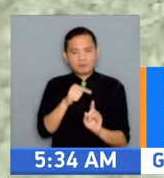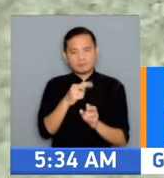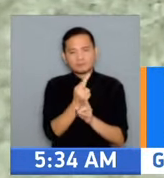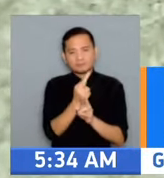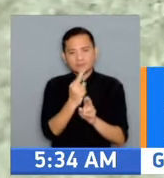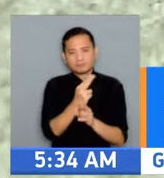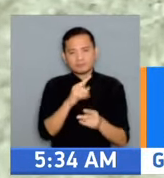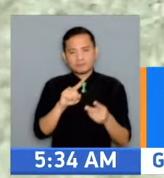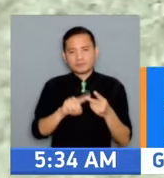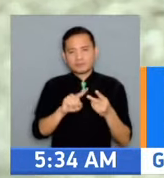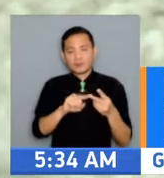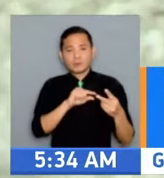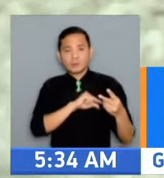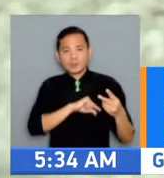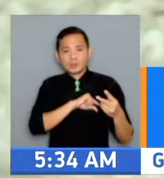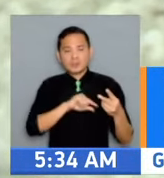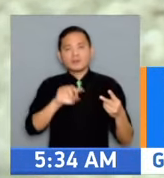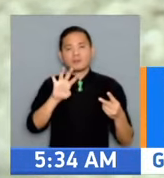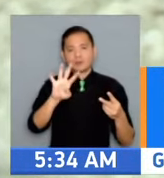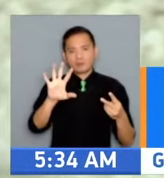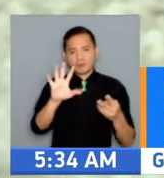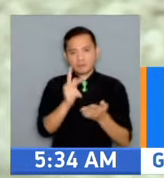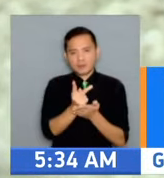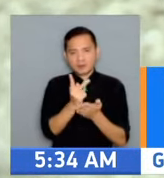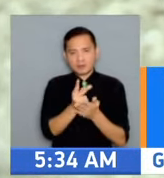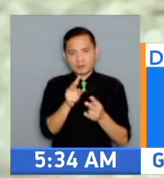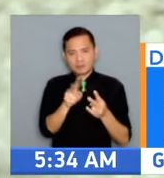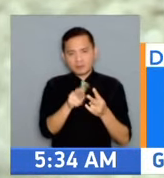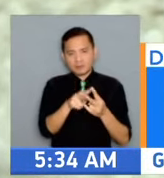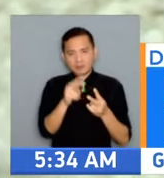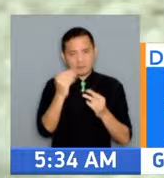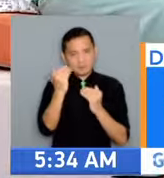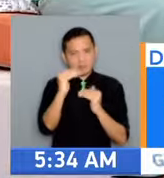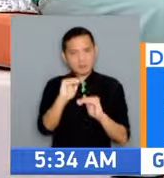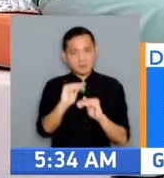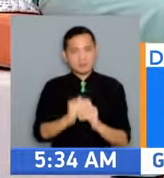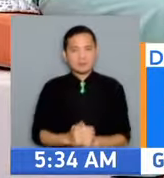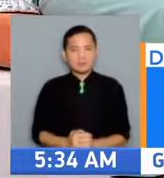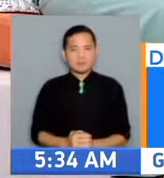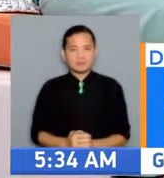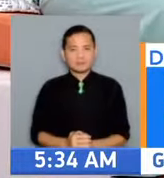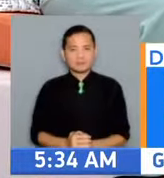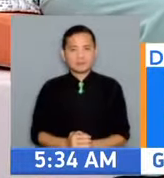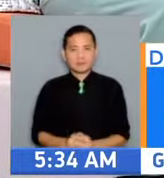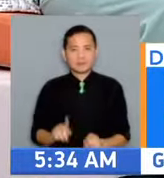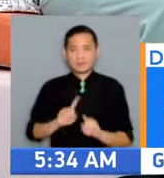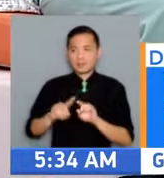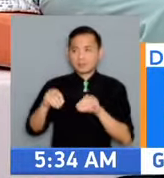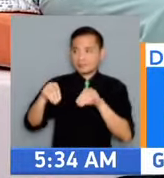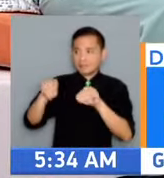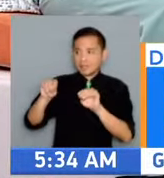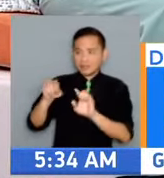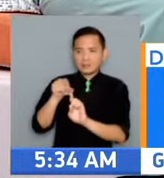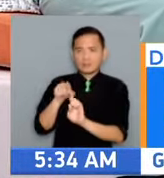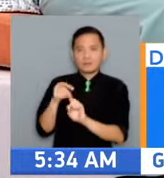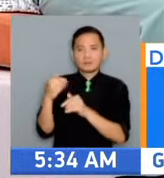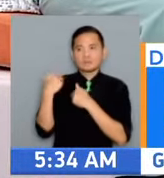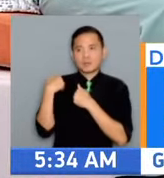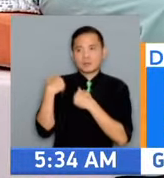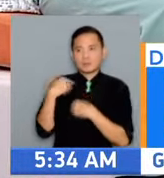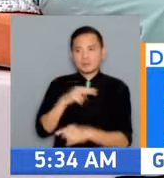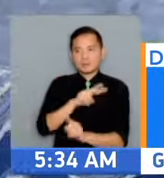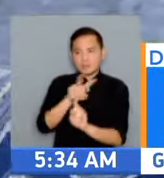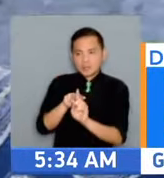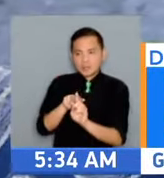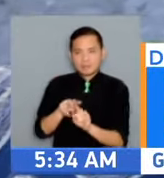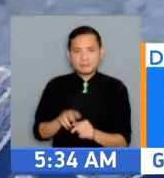well-milled rice ang pamahalaan. Na ang sumado yung mga retailer, yung mga dealer. Yes, totoo. Naligyan sila ng magkano ba?